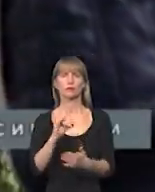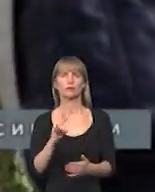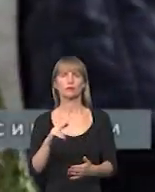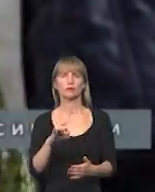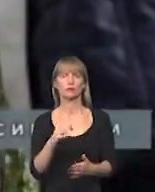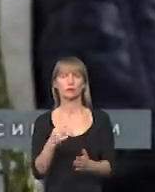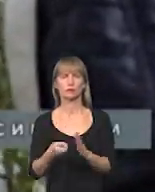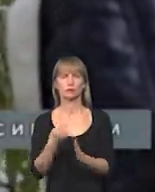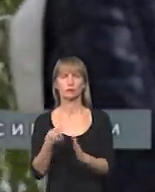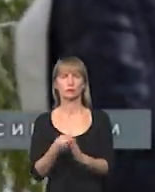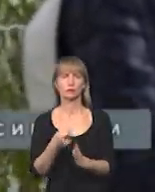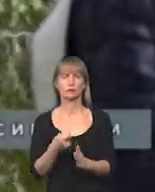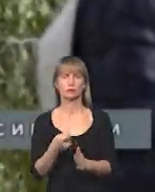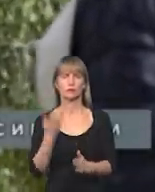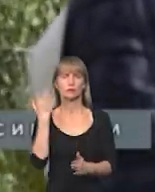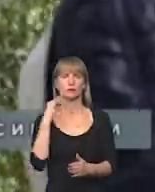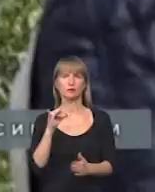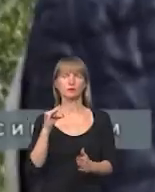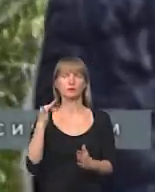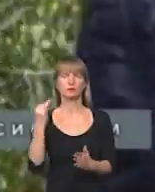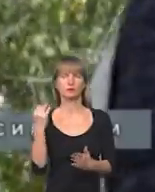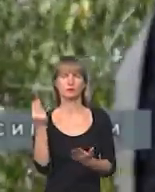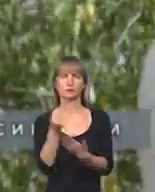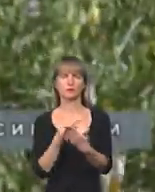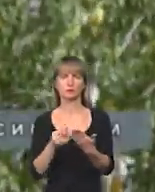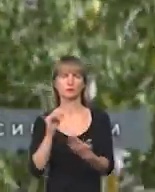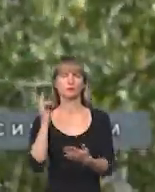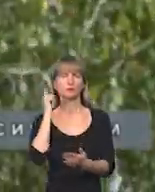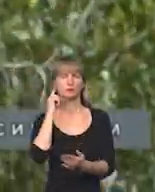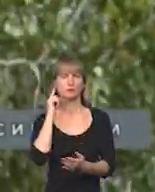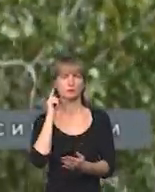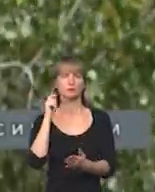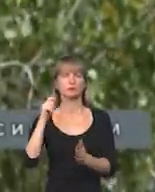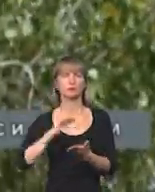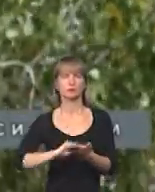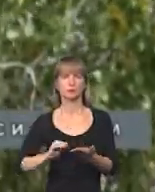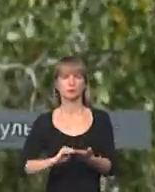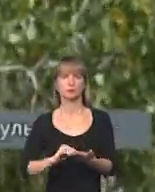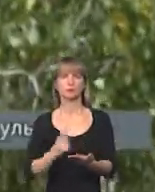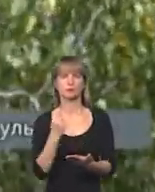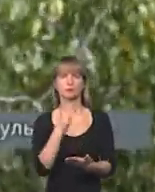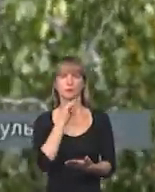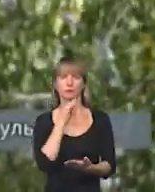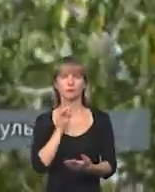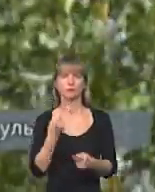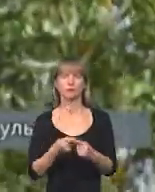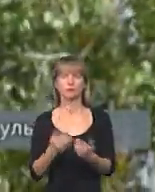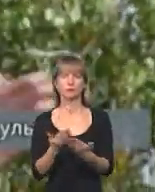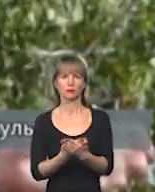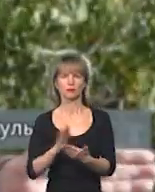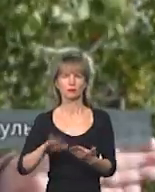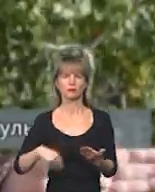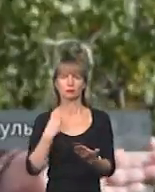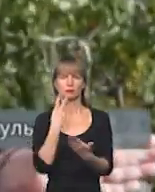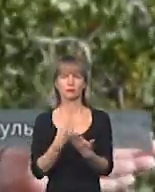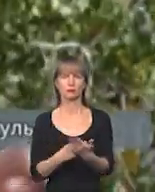чтобы понятно, что это такое, это когда и картинку, и звук записывают в одно и то же время, и это в фильме потом выходит.